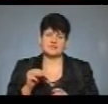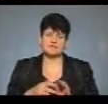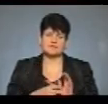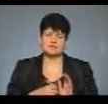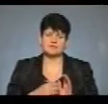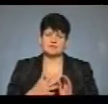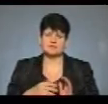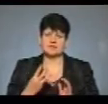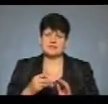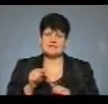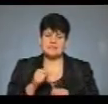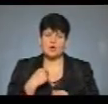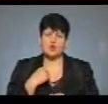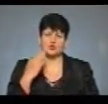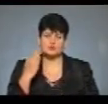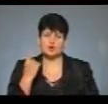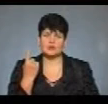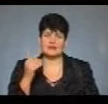2853 виборці. З них проголосували